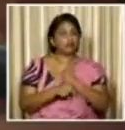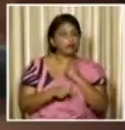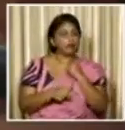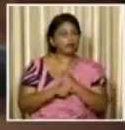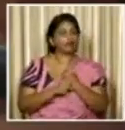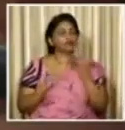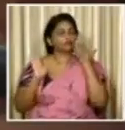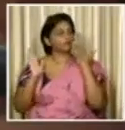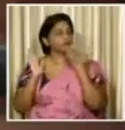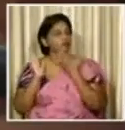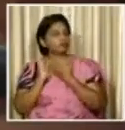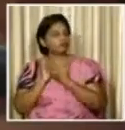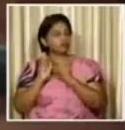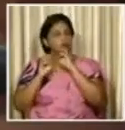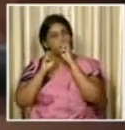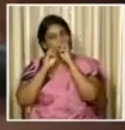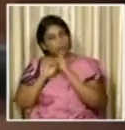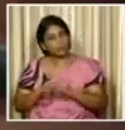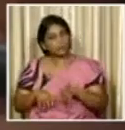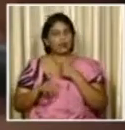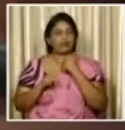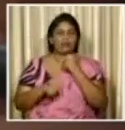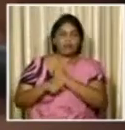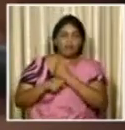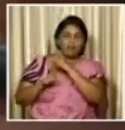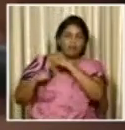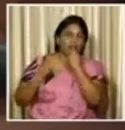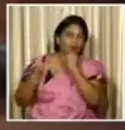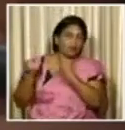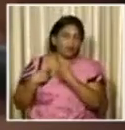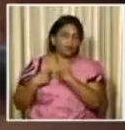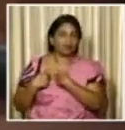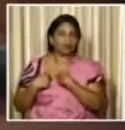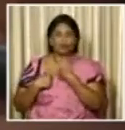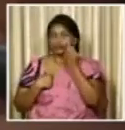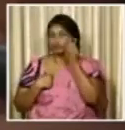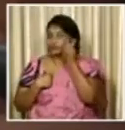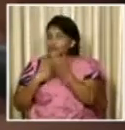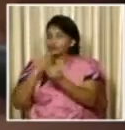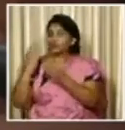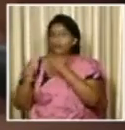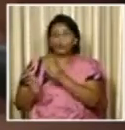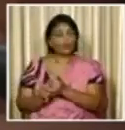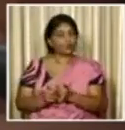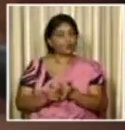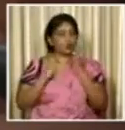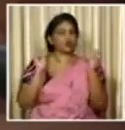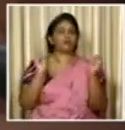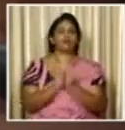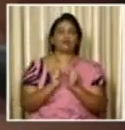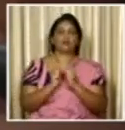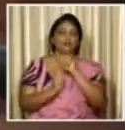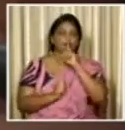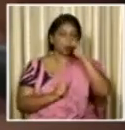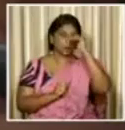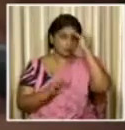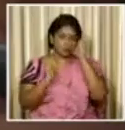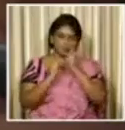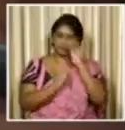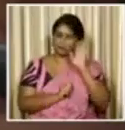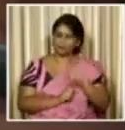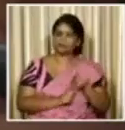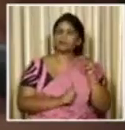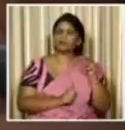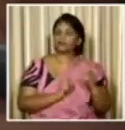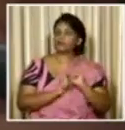pettata nemiyawak sahita andi womanawan iven dakimin e anuwa katayutu karana kathanayakawarayek bawata patwuna.